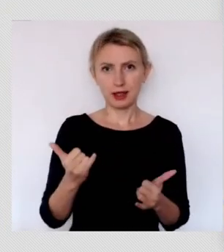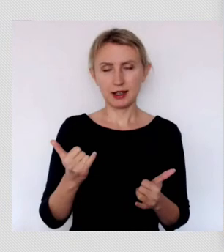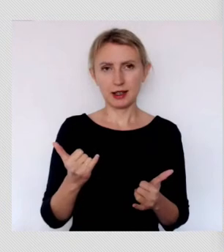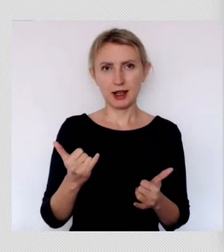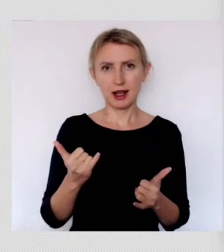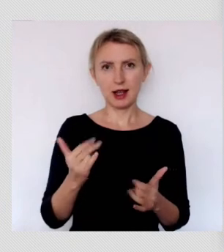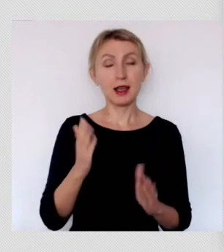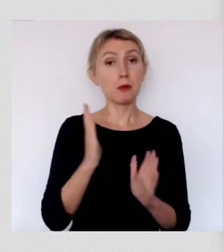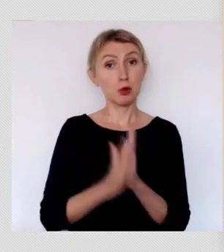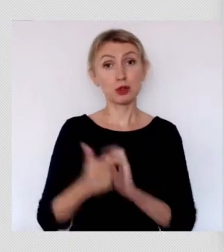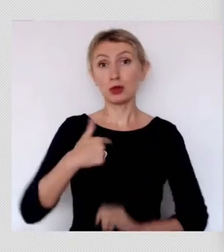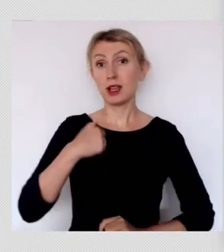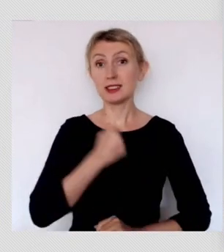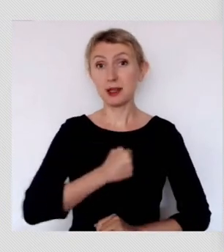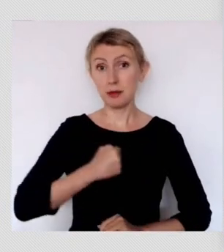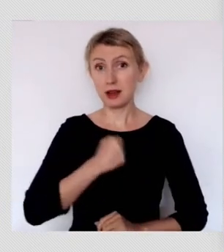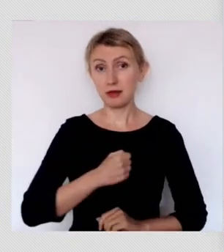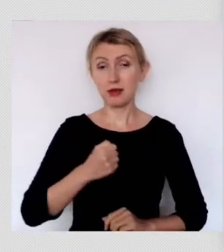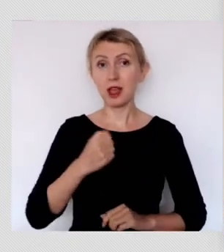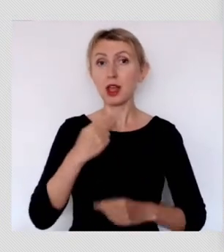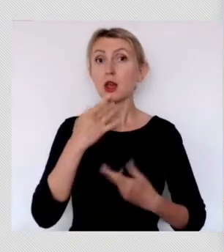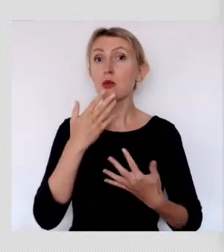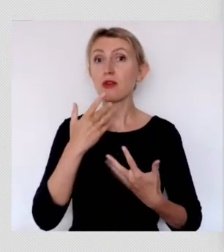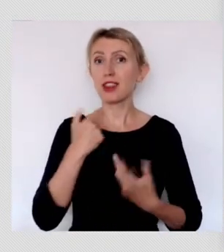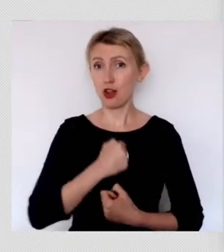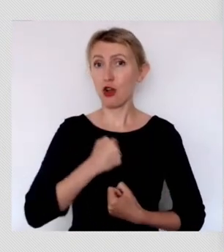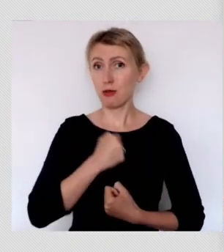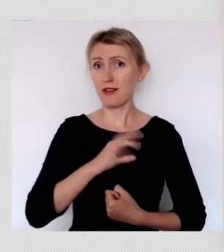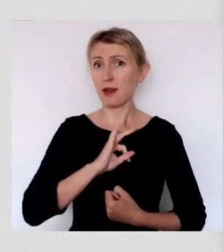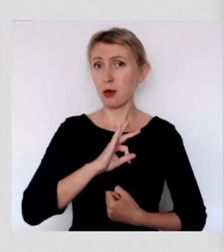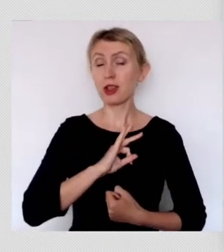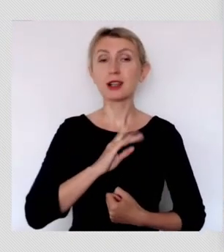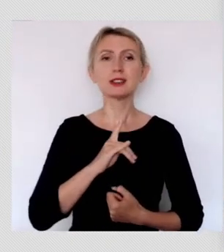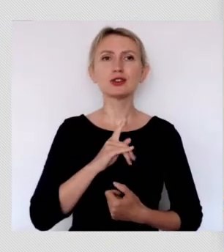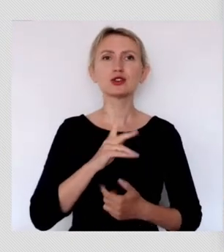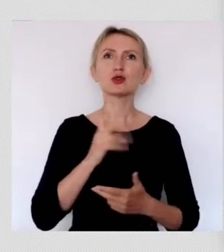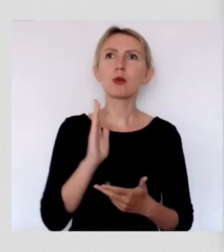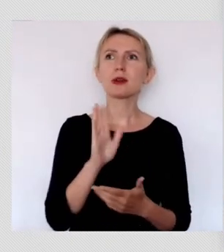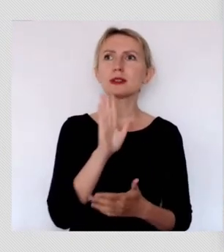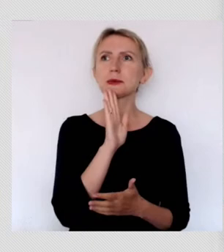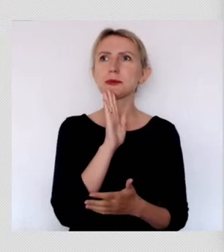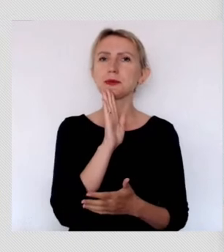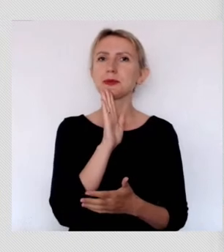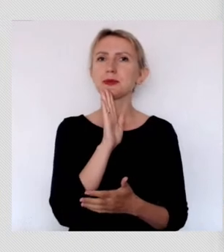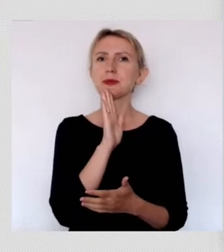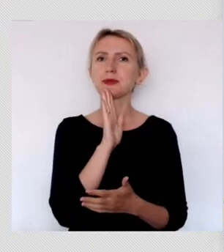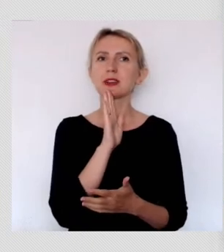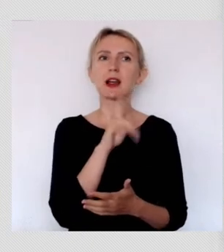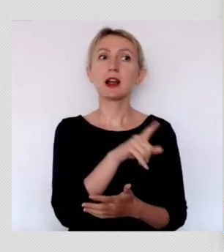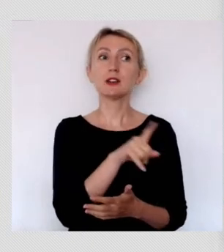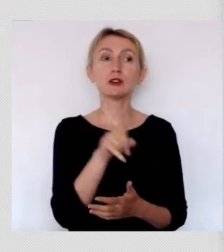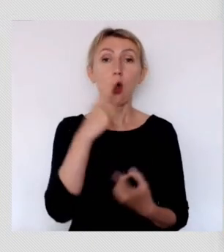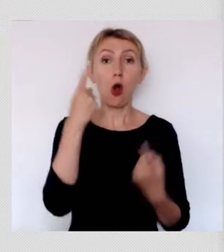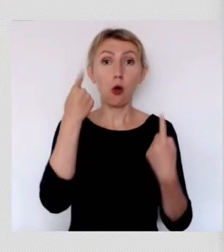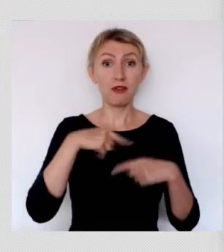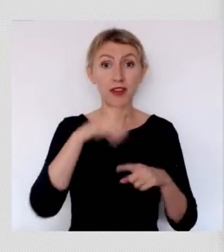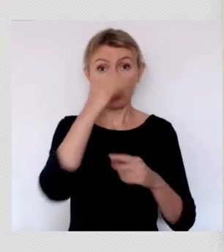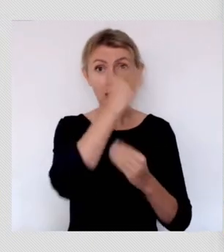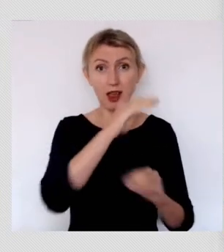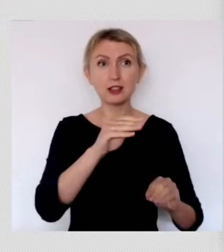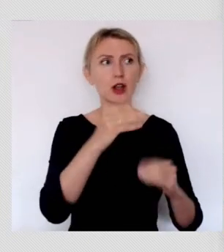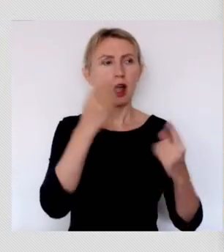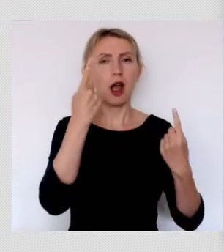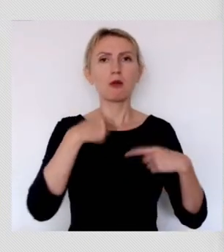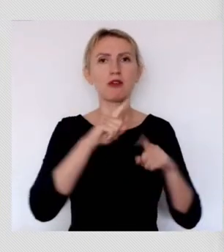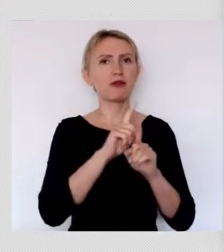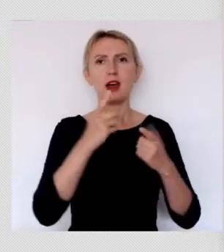prostu obawiam się i dzielę się tą obawą, na ile to będzie takie demobilizujące właśnie, że ludzie nie